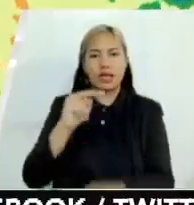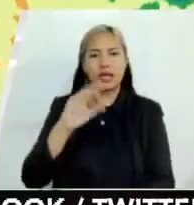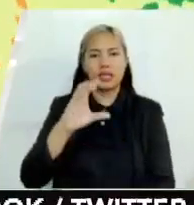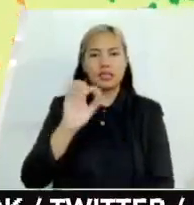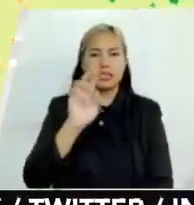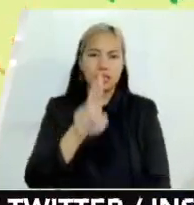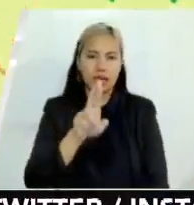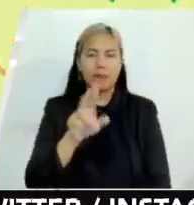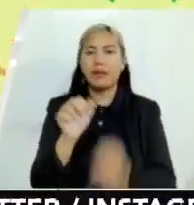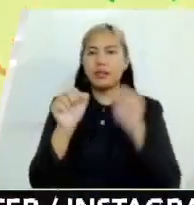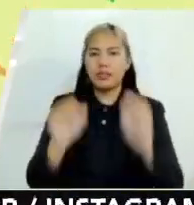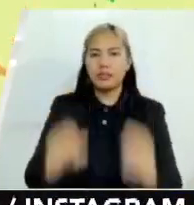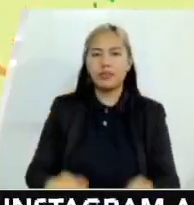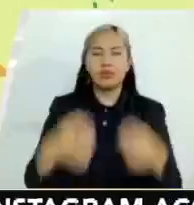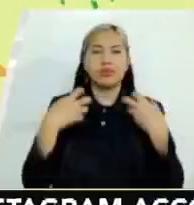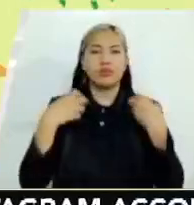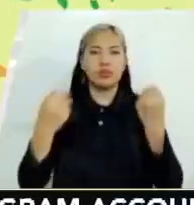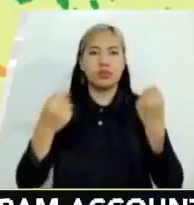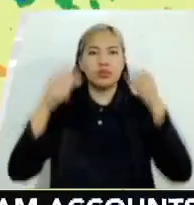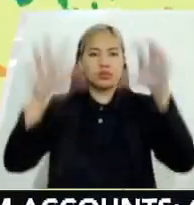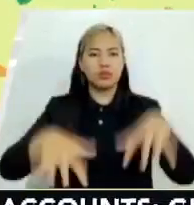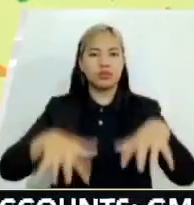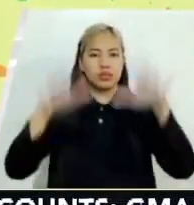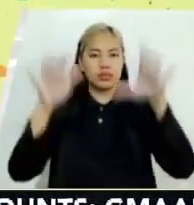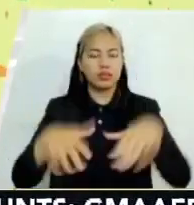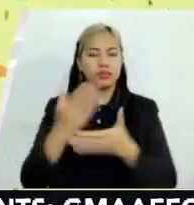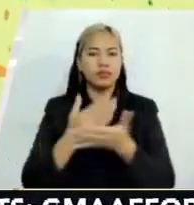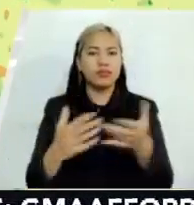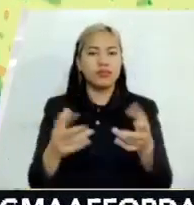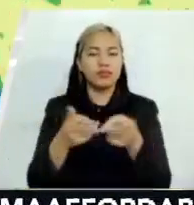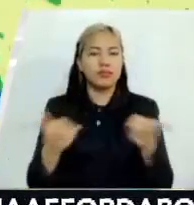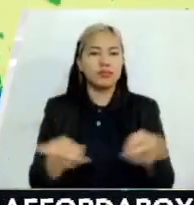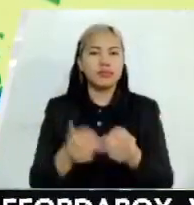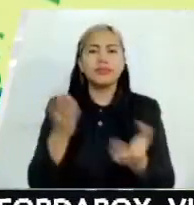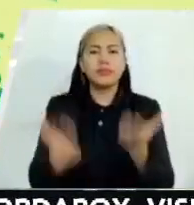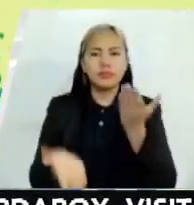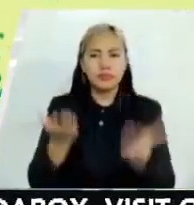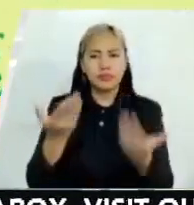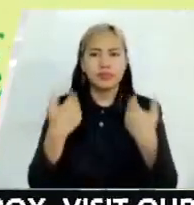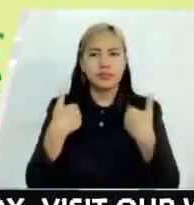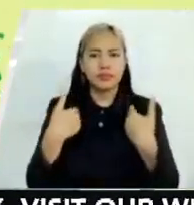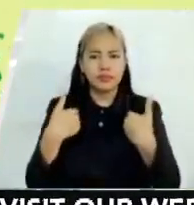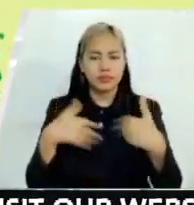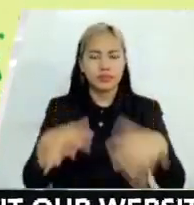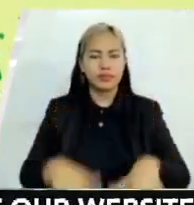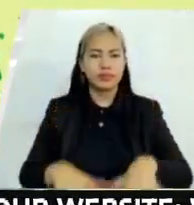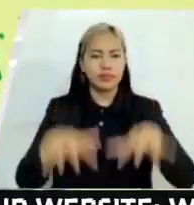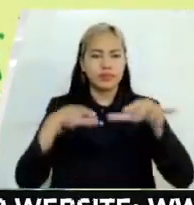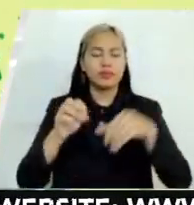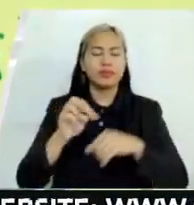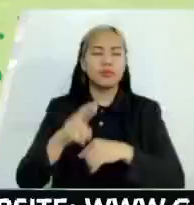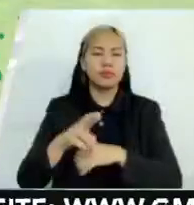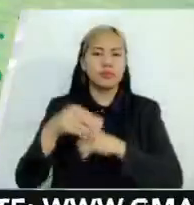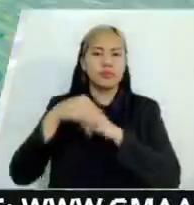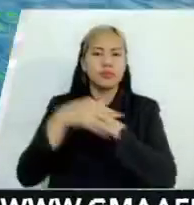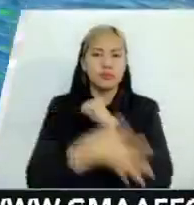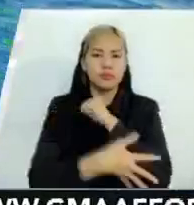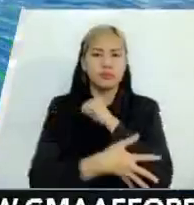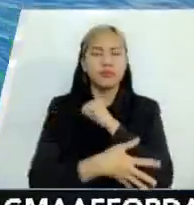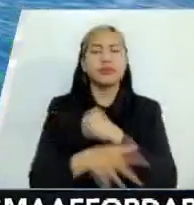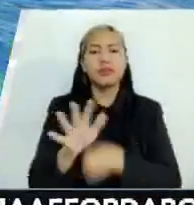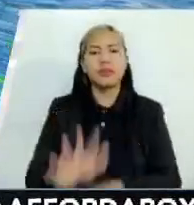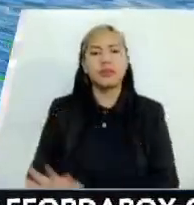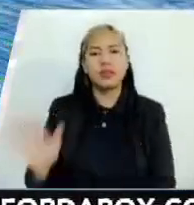ang heavy to intense rain sa ilang lugar na maaaring magdulot ng baha o landslide. Ayon sa PAGASA, nasa monsoon break